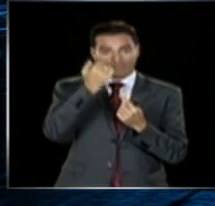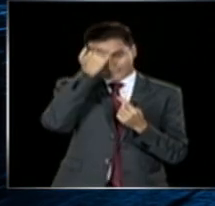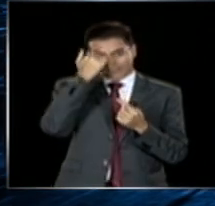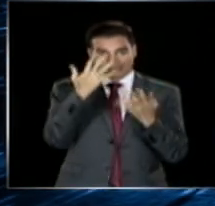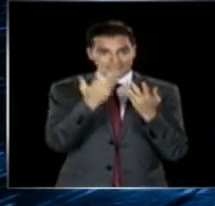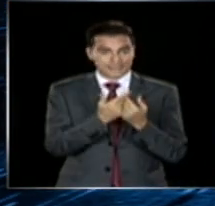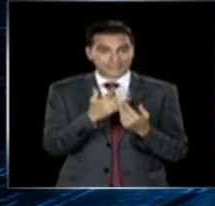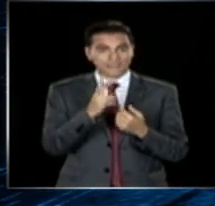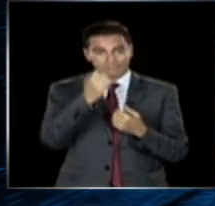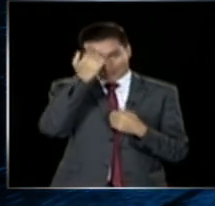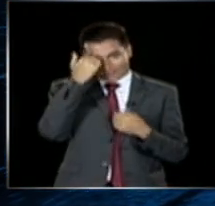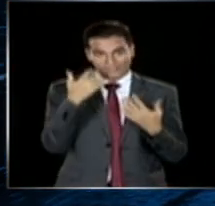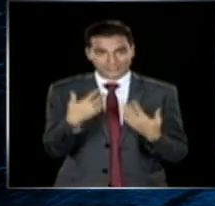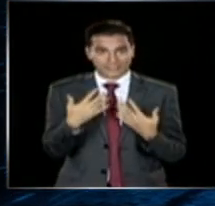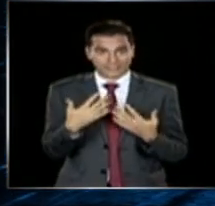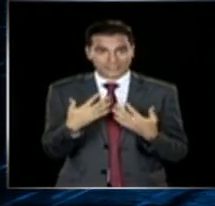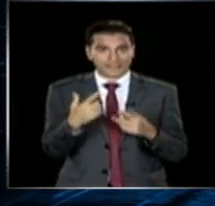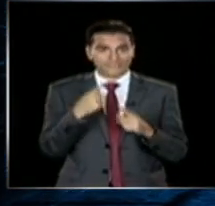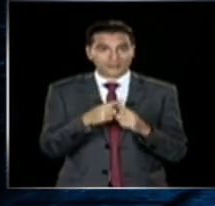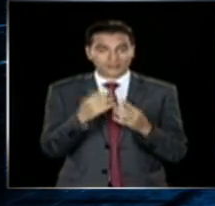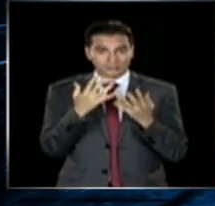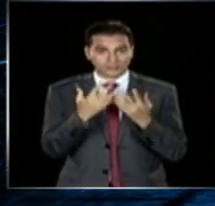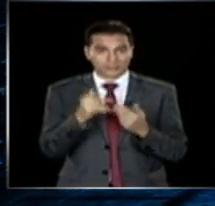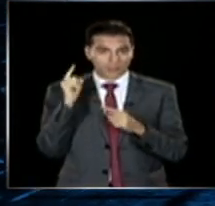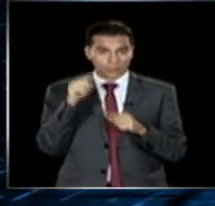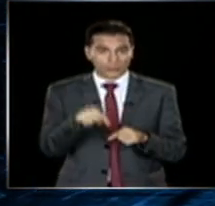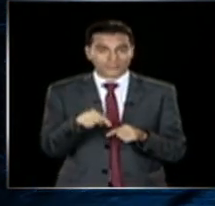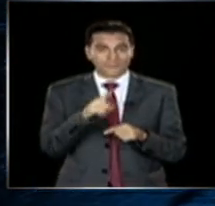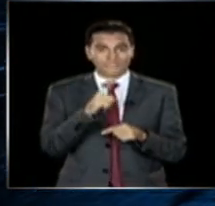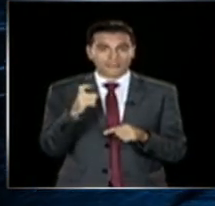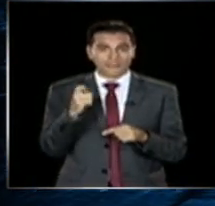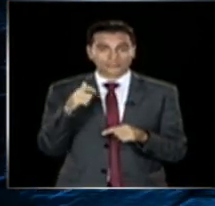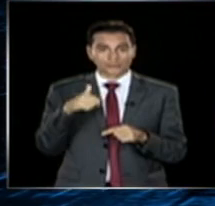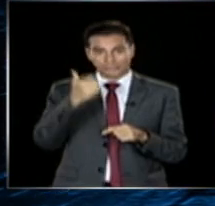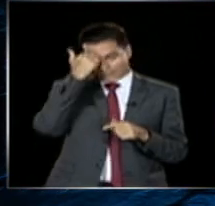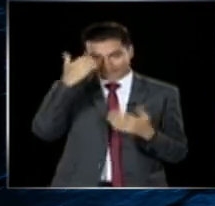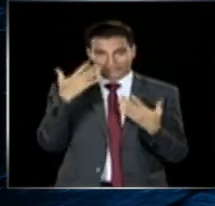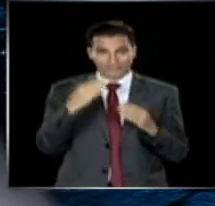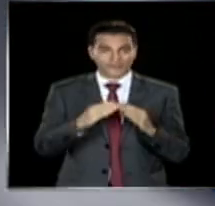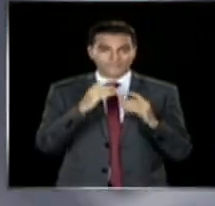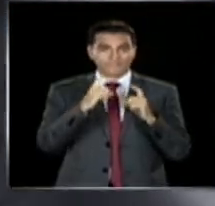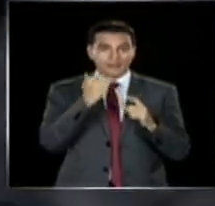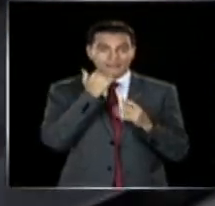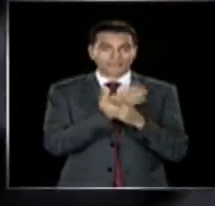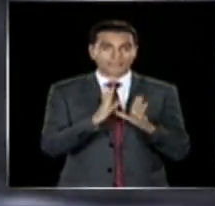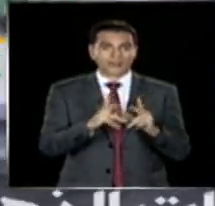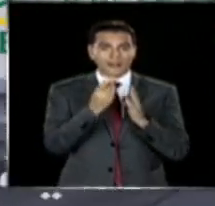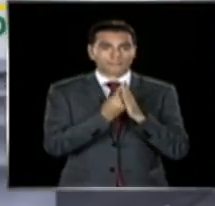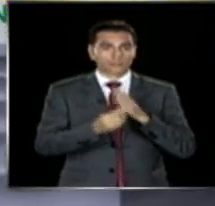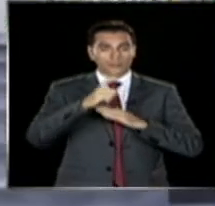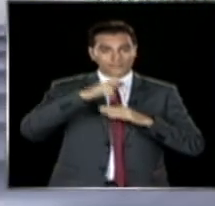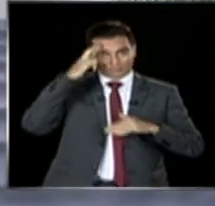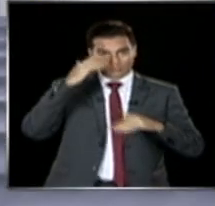بما يساوي 70,000 جنيه، ويبقى الرصيد لحد دلوقتي 165,000 جنيه في خزنة البنك الأهلي